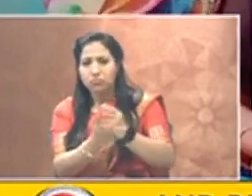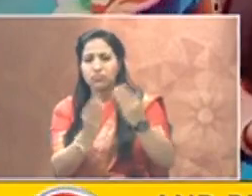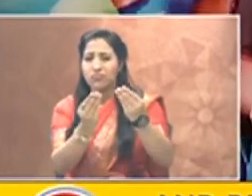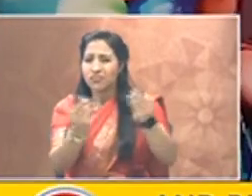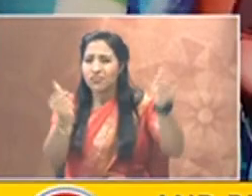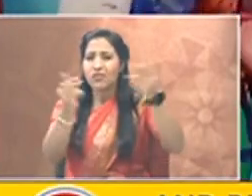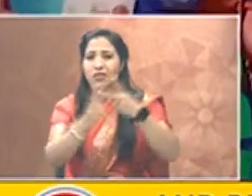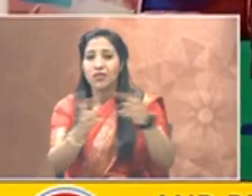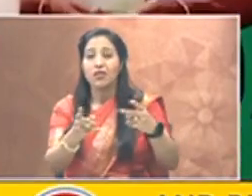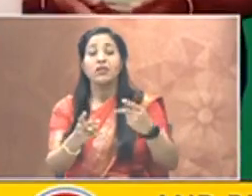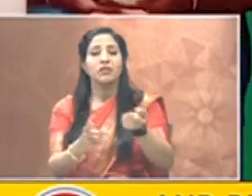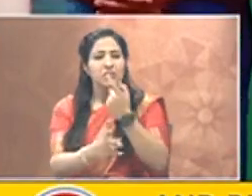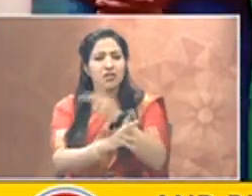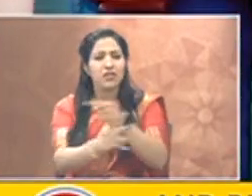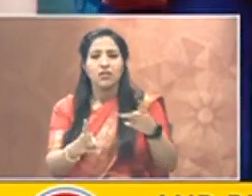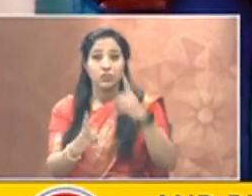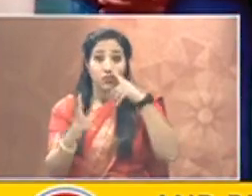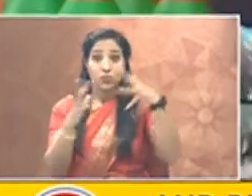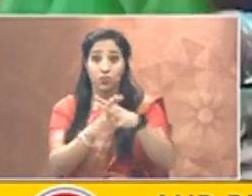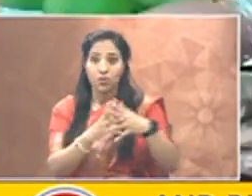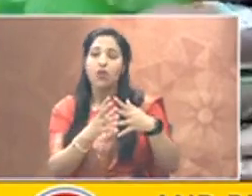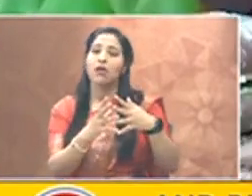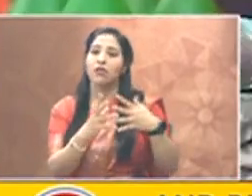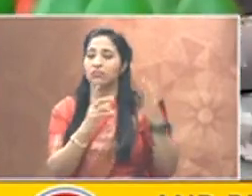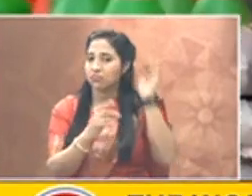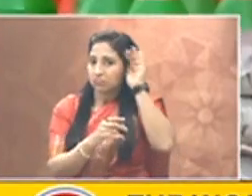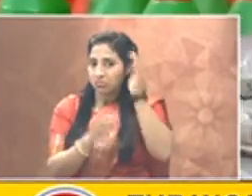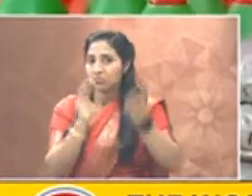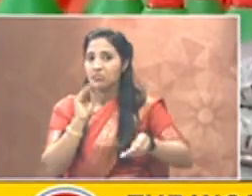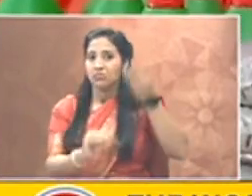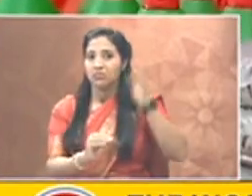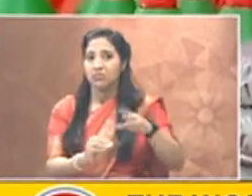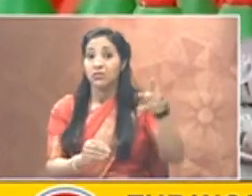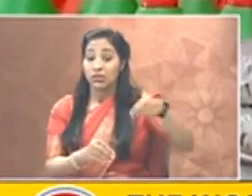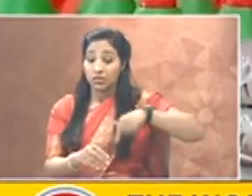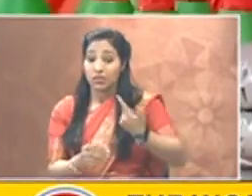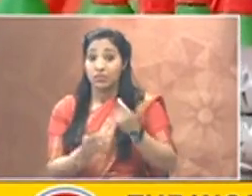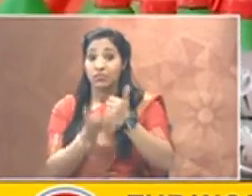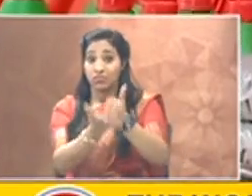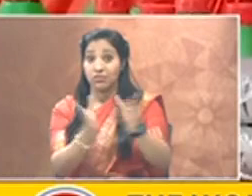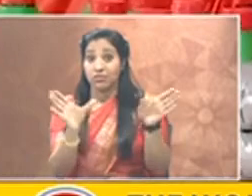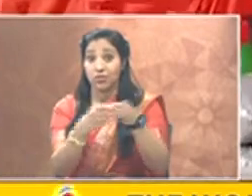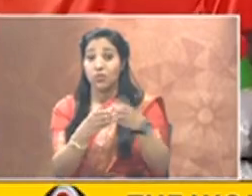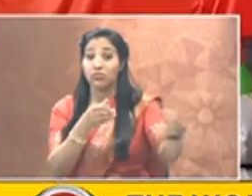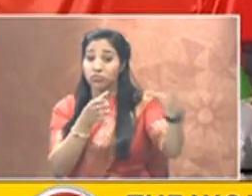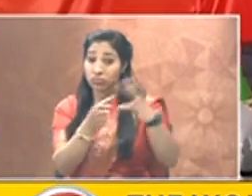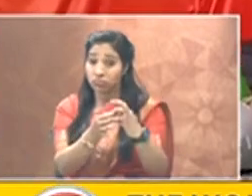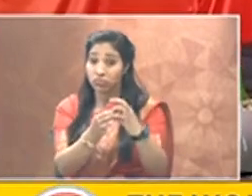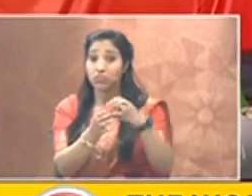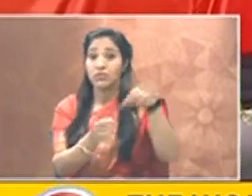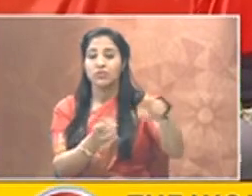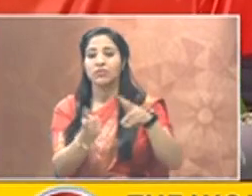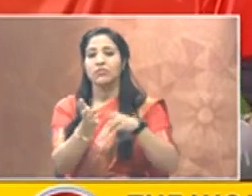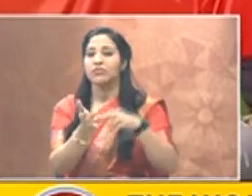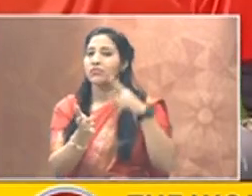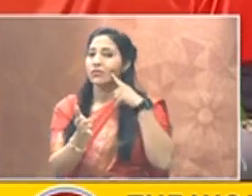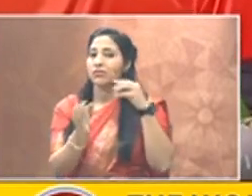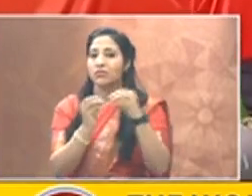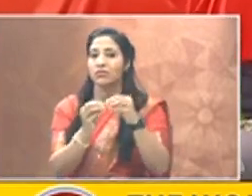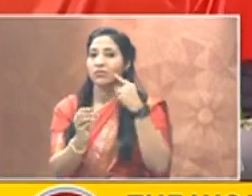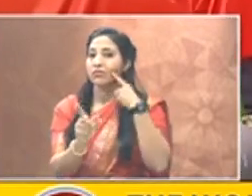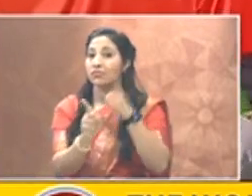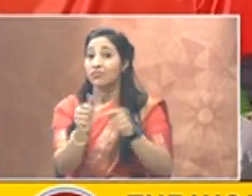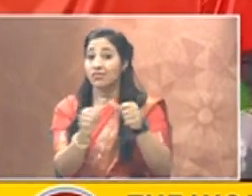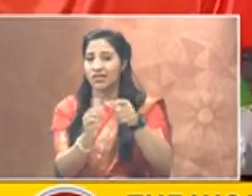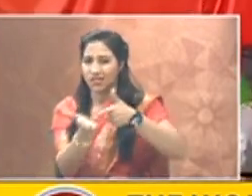वाली महिलाओं के बारे में पता चला। सेल्फ हेल्प ग्रुप से जुड़ी निबिया